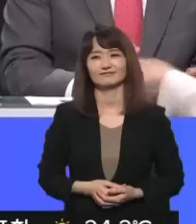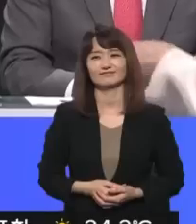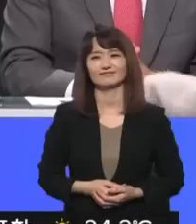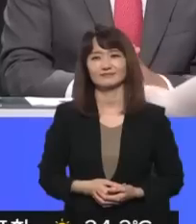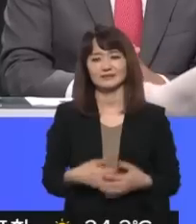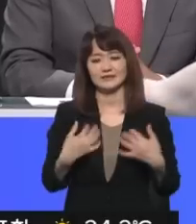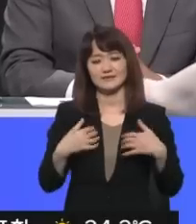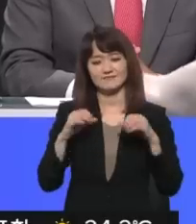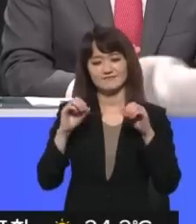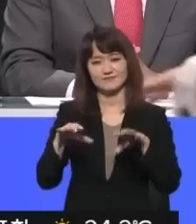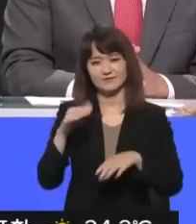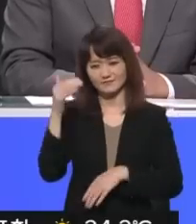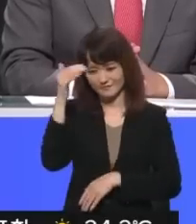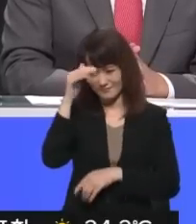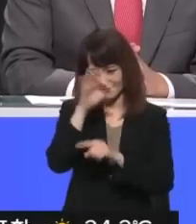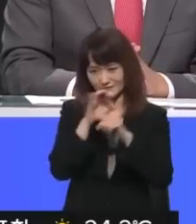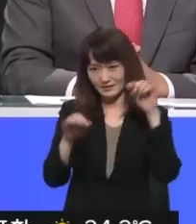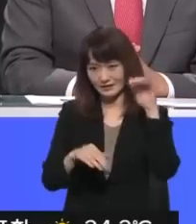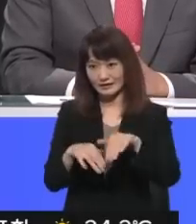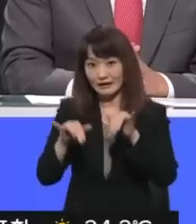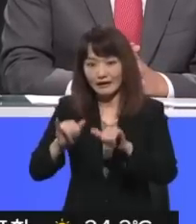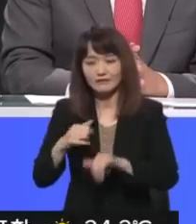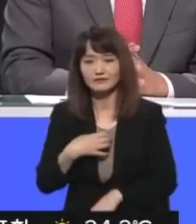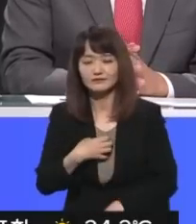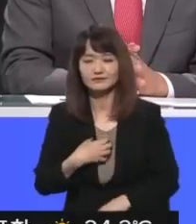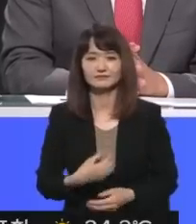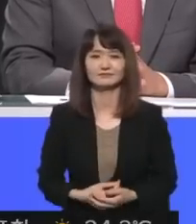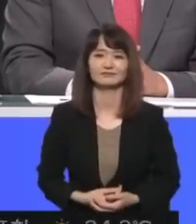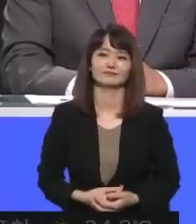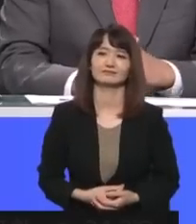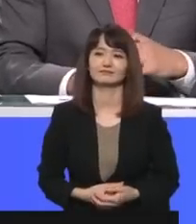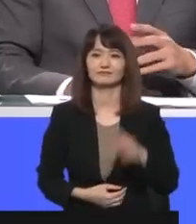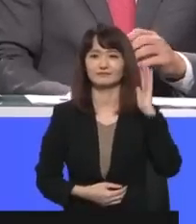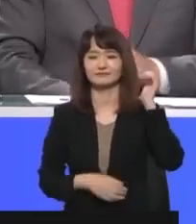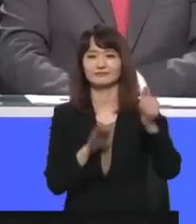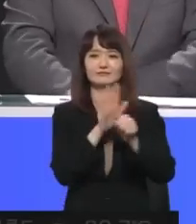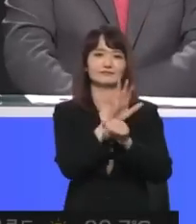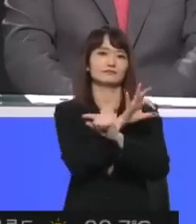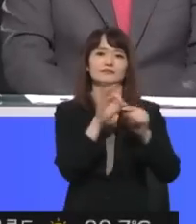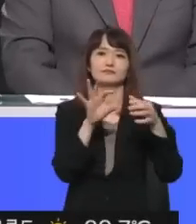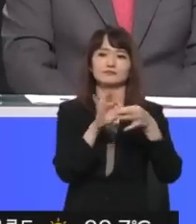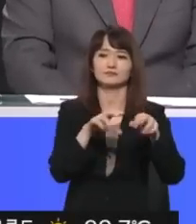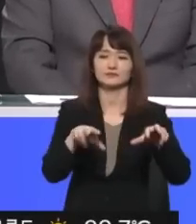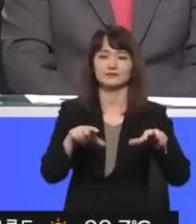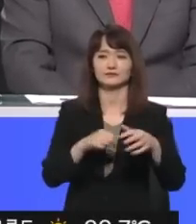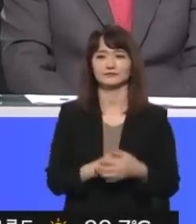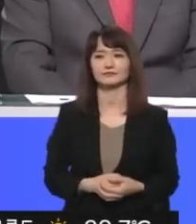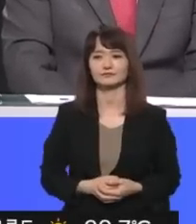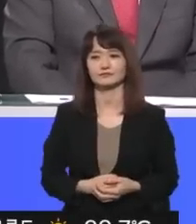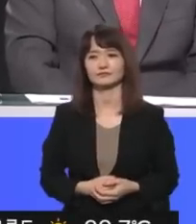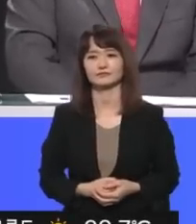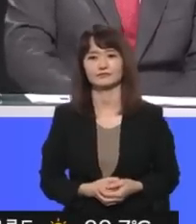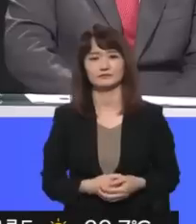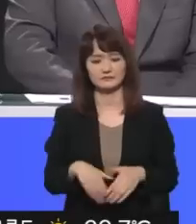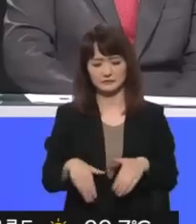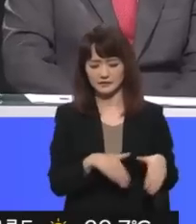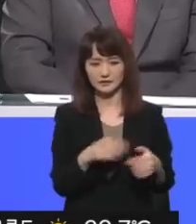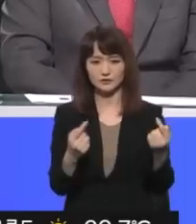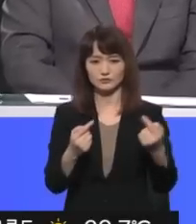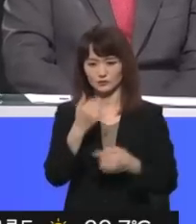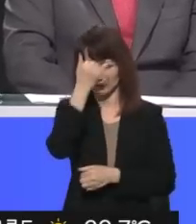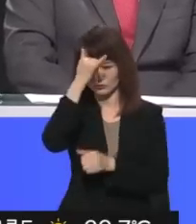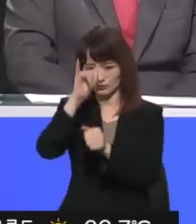봐요. 민주당 복식하러 가고 계시니까. 재밌잖아요, 대통령 지지율 하락 관련해서 이유님이 지금 이 시각 관심보다 충신이 필요한 시기다라는 얘기